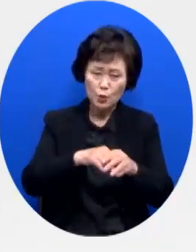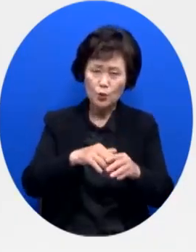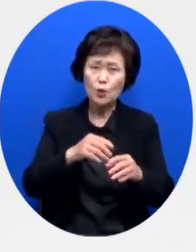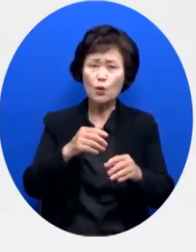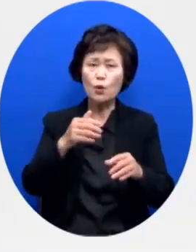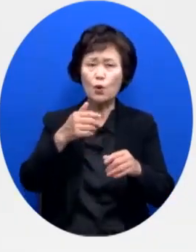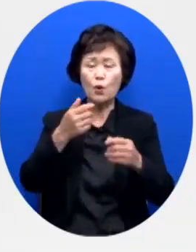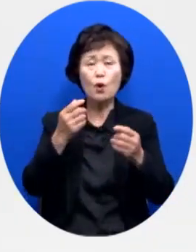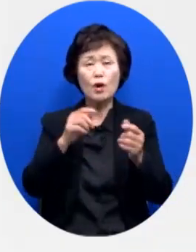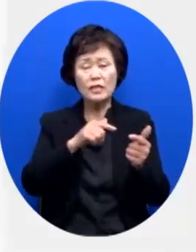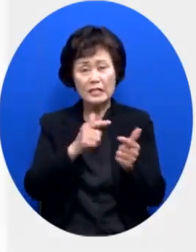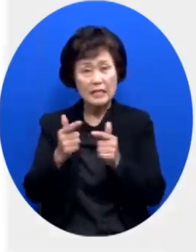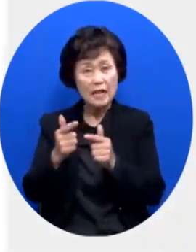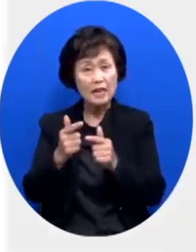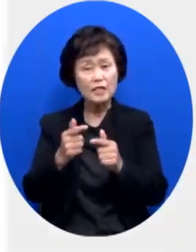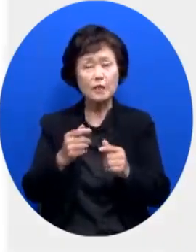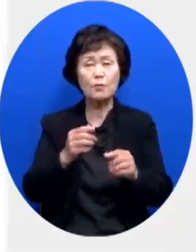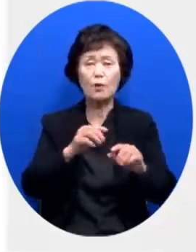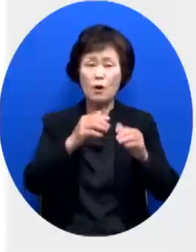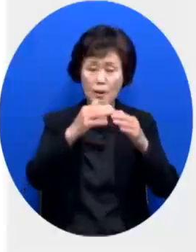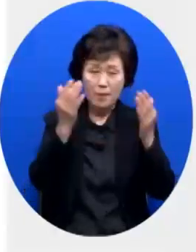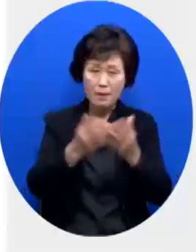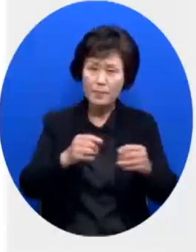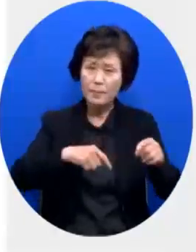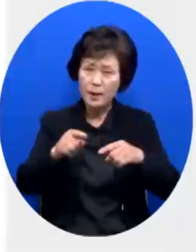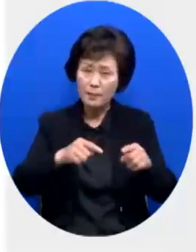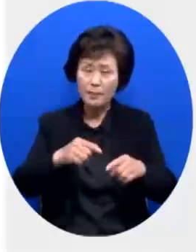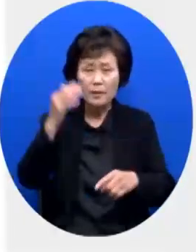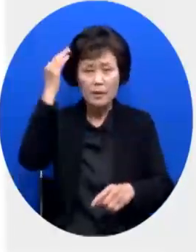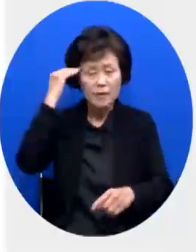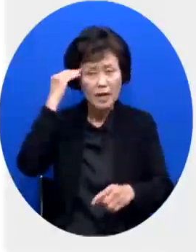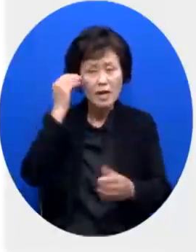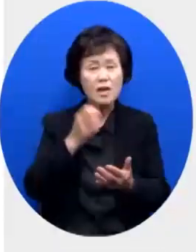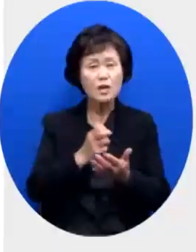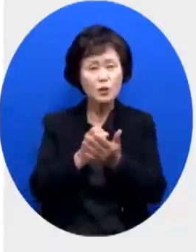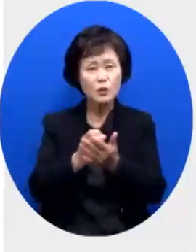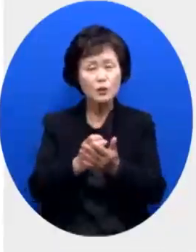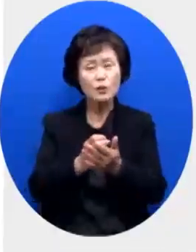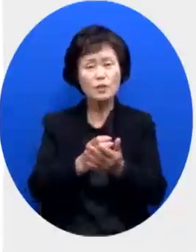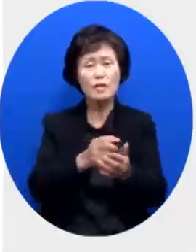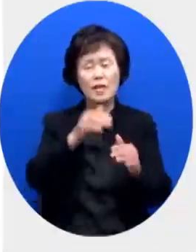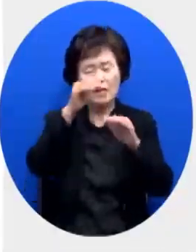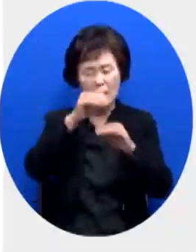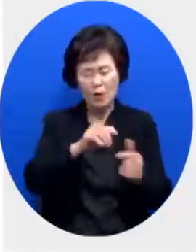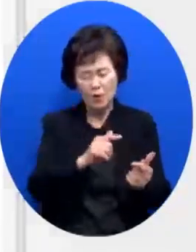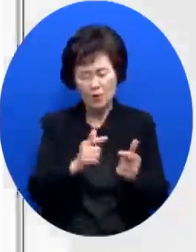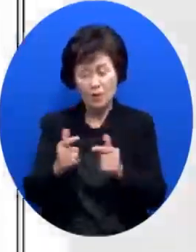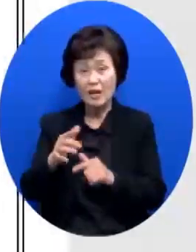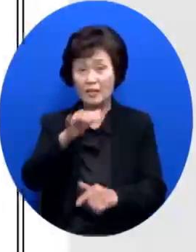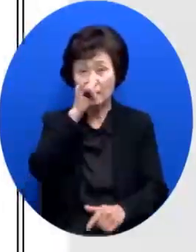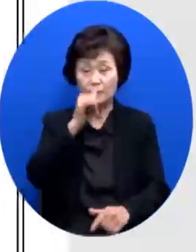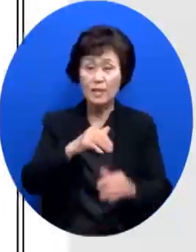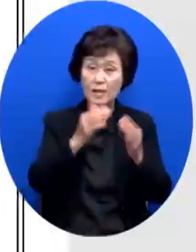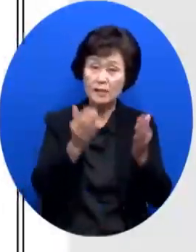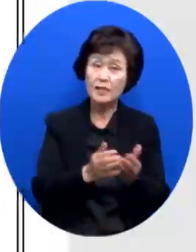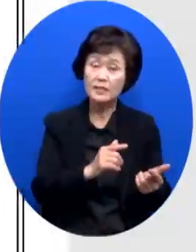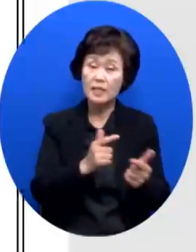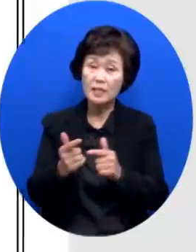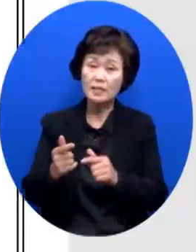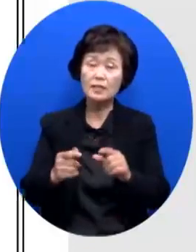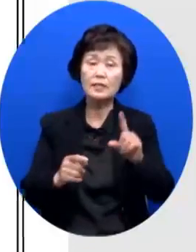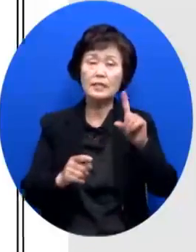자유, 사교육 팽창 방지, 대한교육기관 등록제 정착 등이 담겼습니다. 단체들은